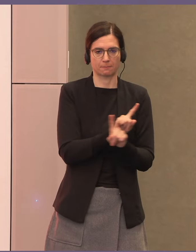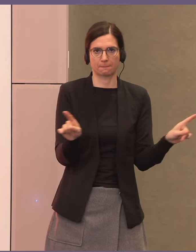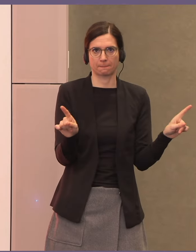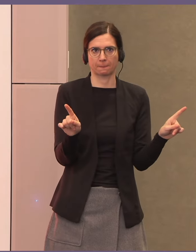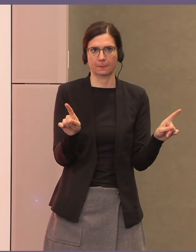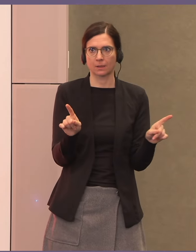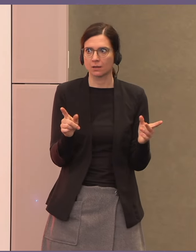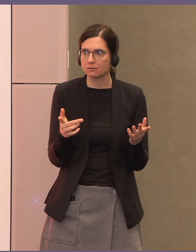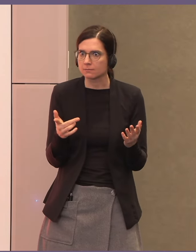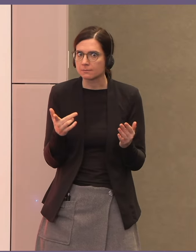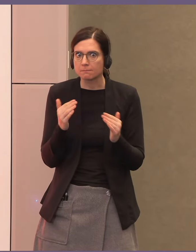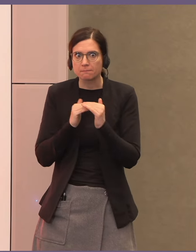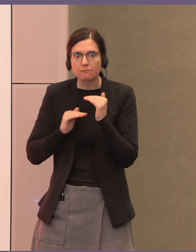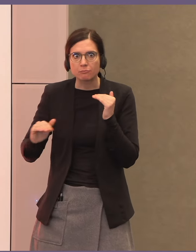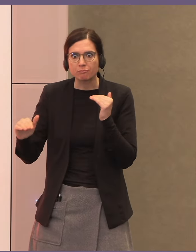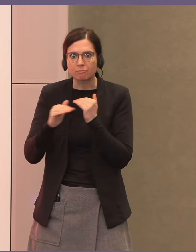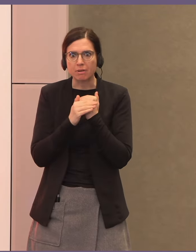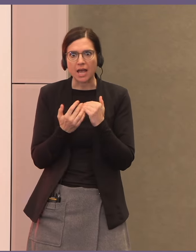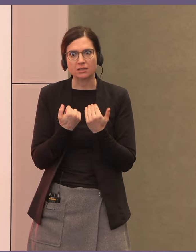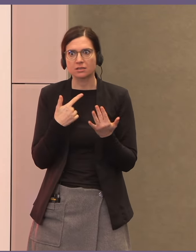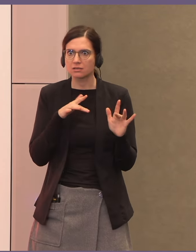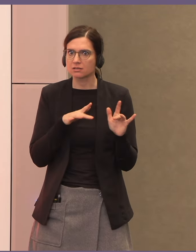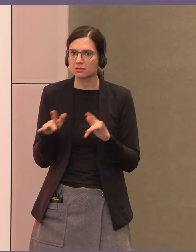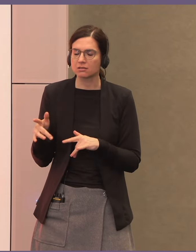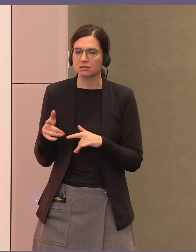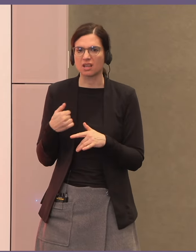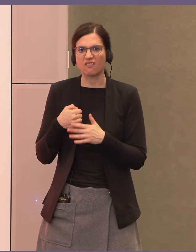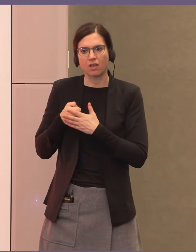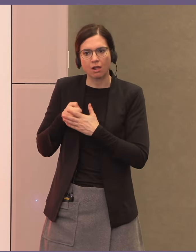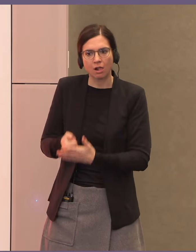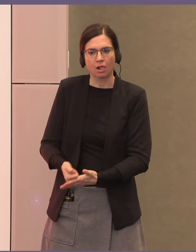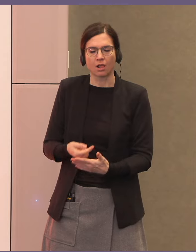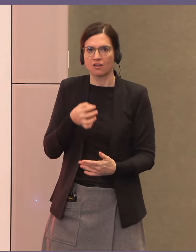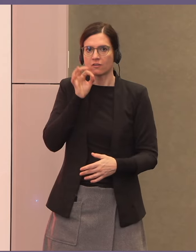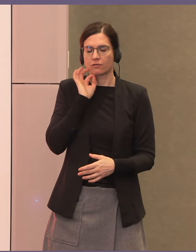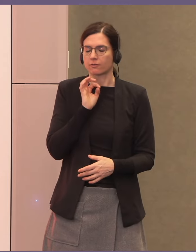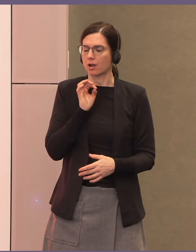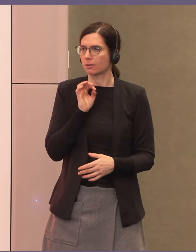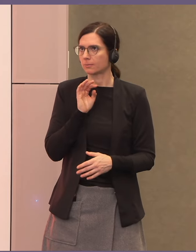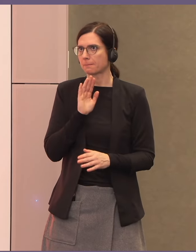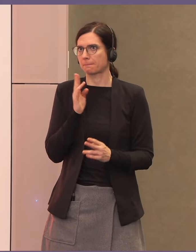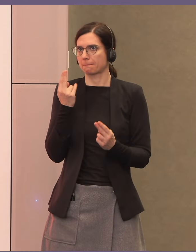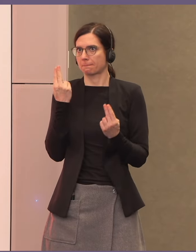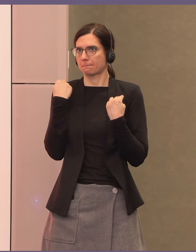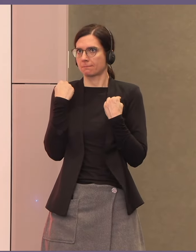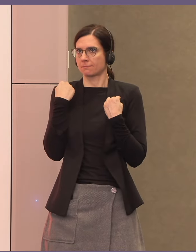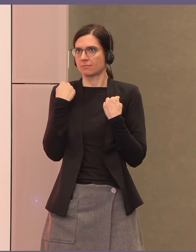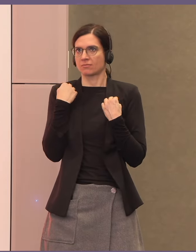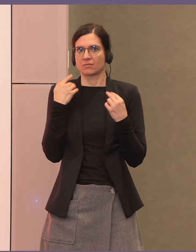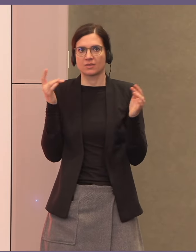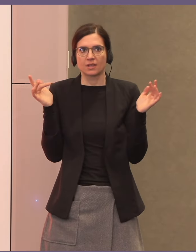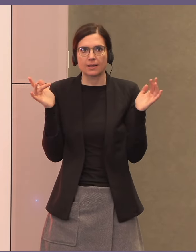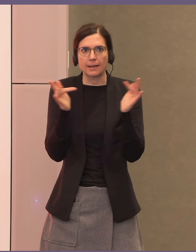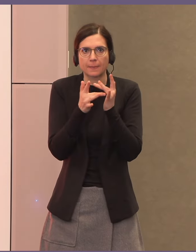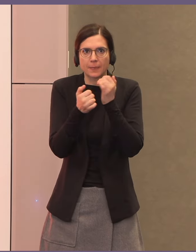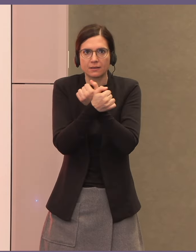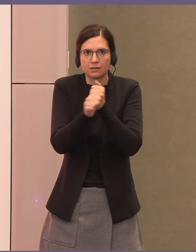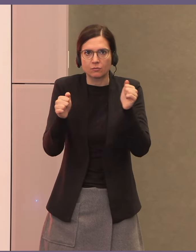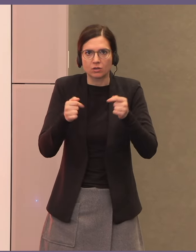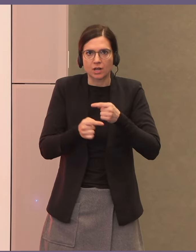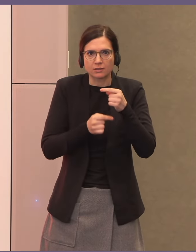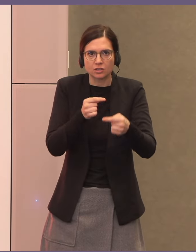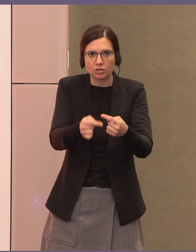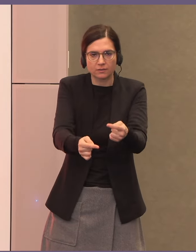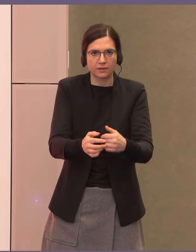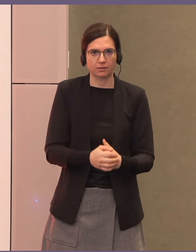Fundamentalste Frauenrechte werden mit Füßen getreten. Und es geht Hand in Hand mit antidemokratischen Entwicklungen.